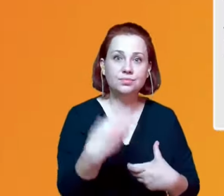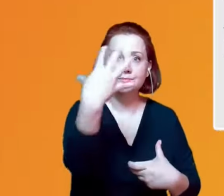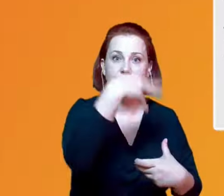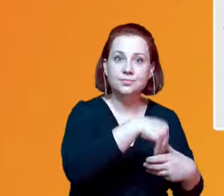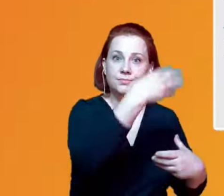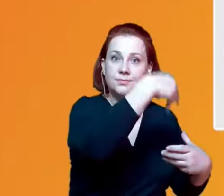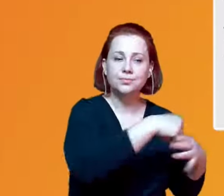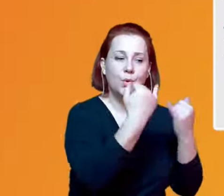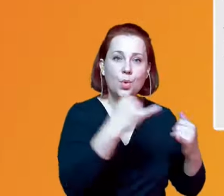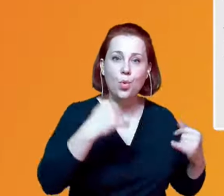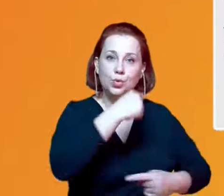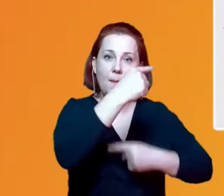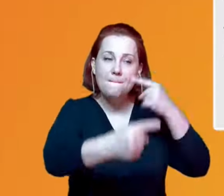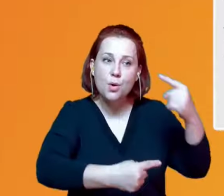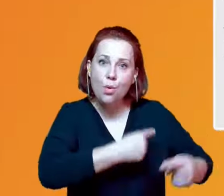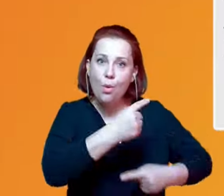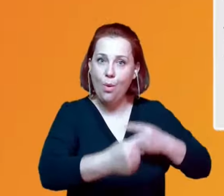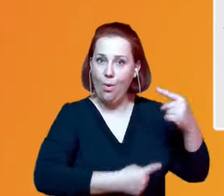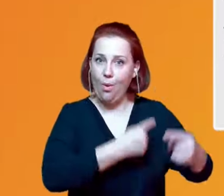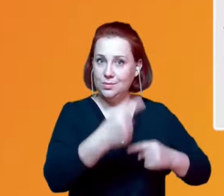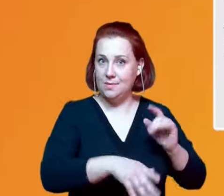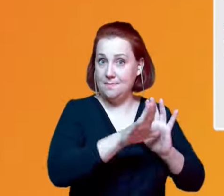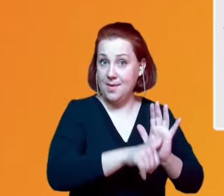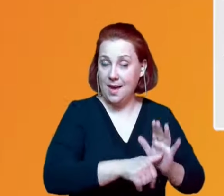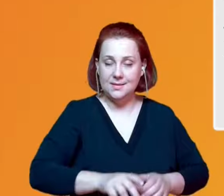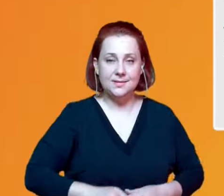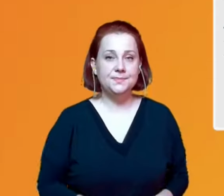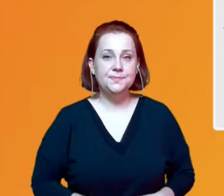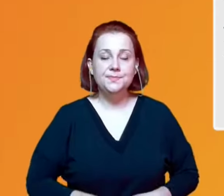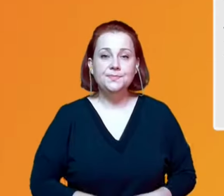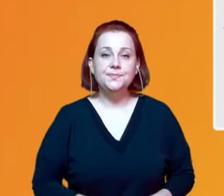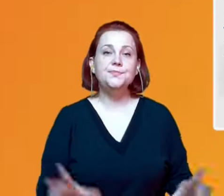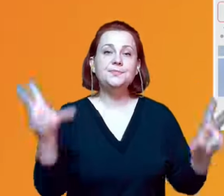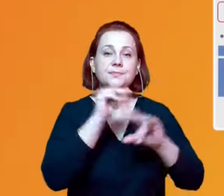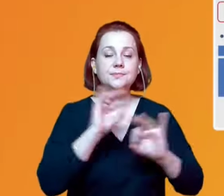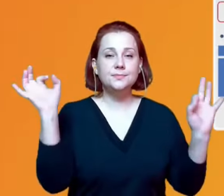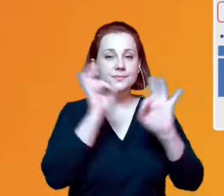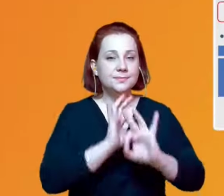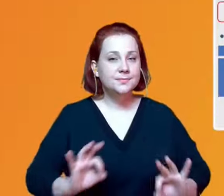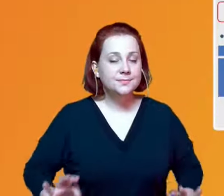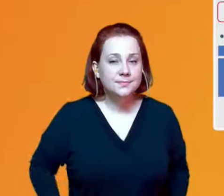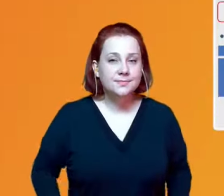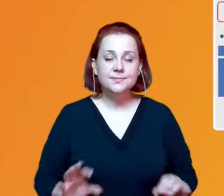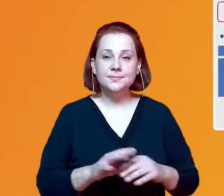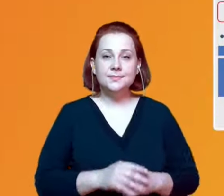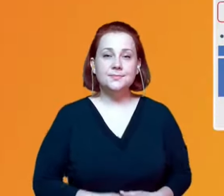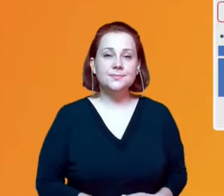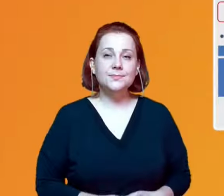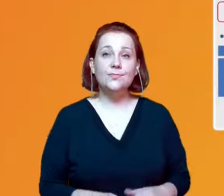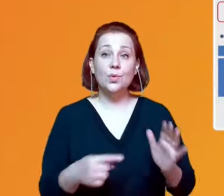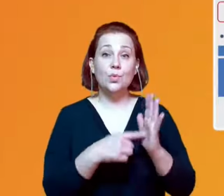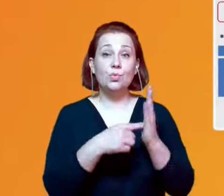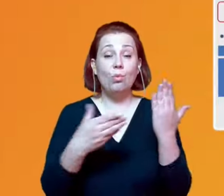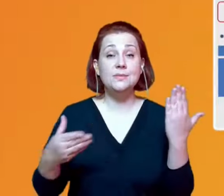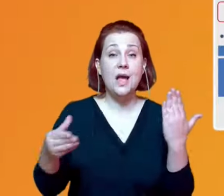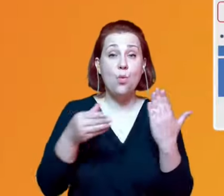procesy, którymi kieruje się miastami. Szanowni państwo, ten załącznik